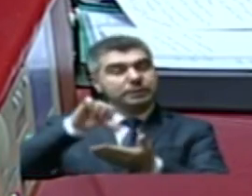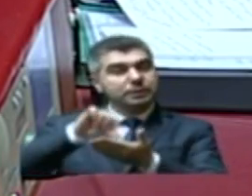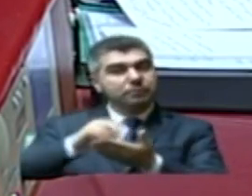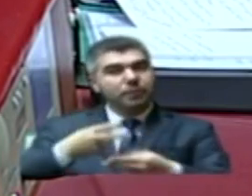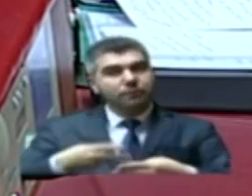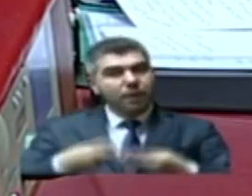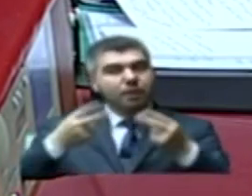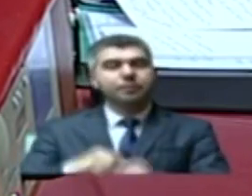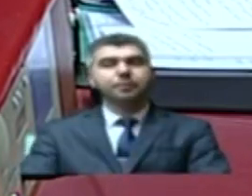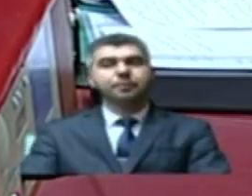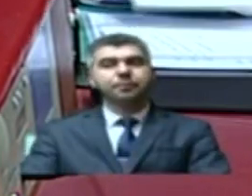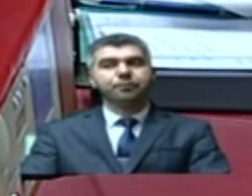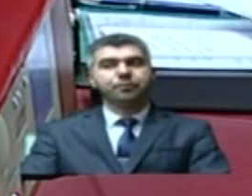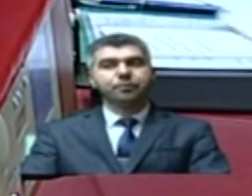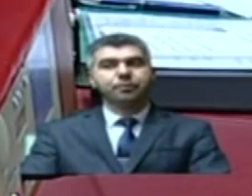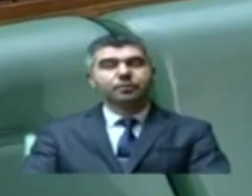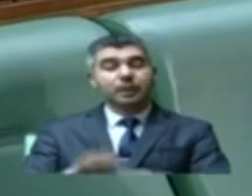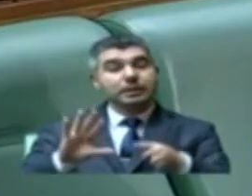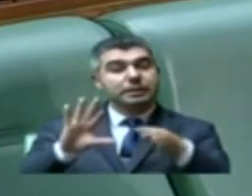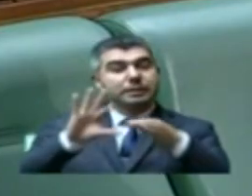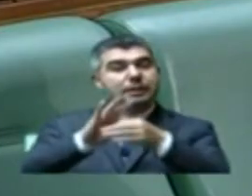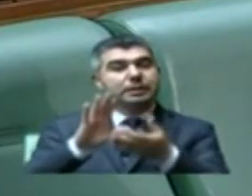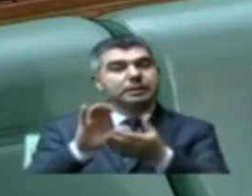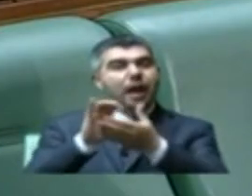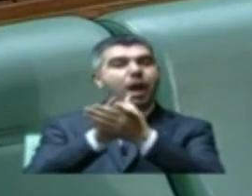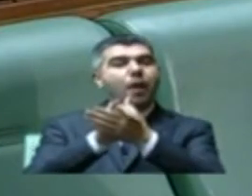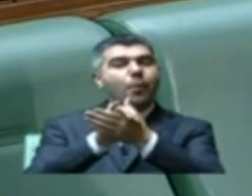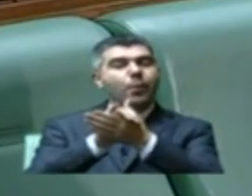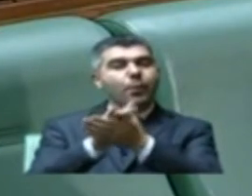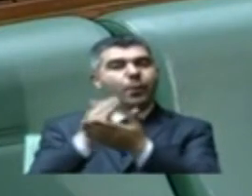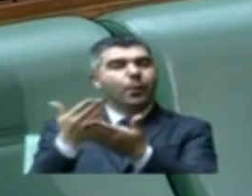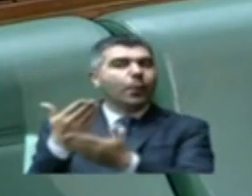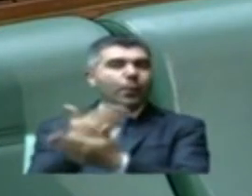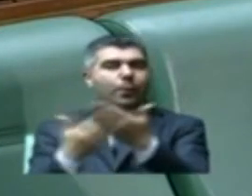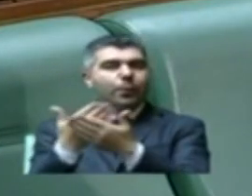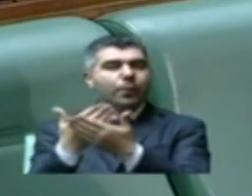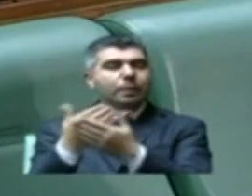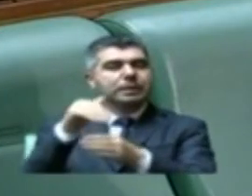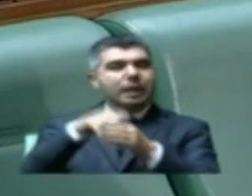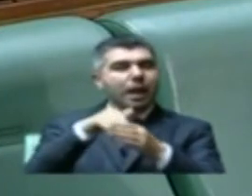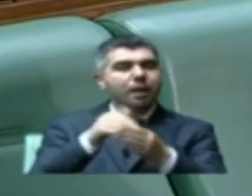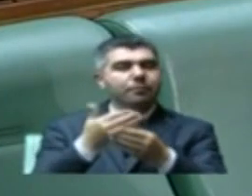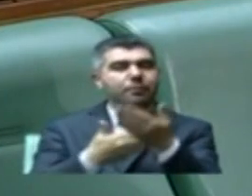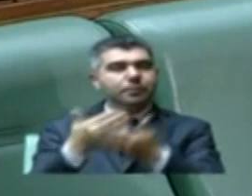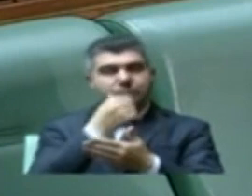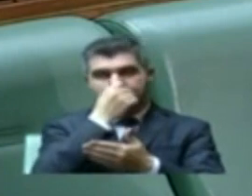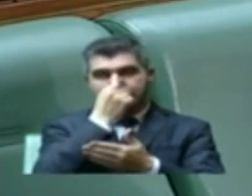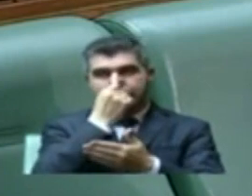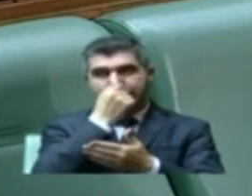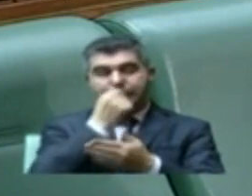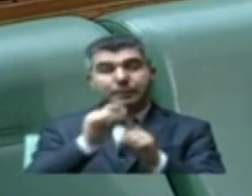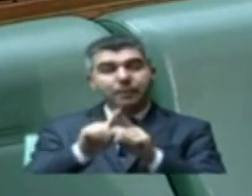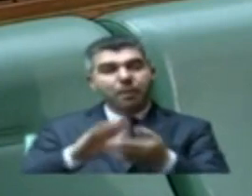حقيقة تعاورت فيها مع جميع منتخبين ديال القرفة وجميع